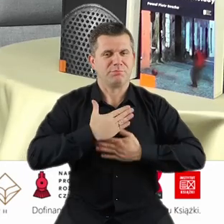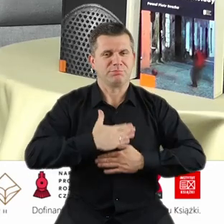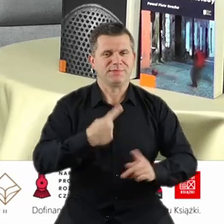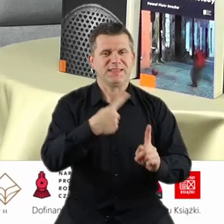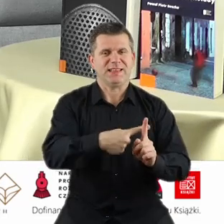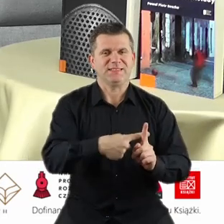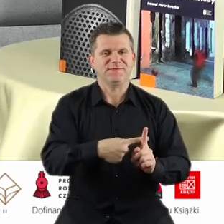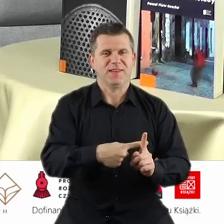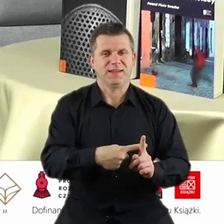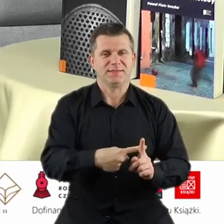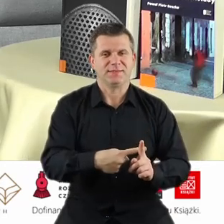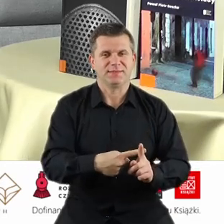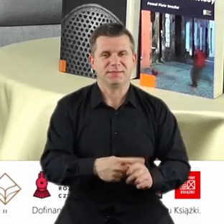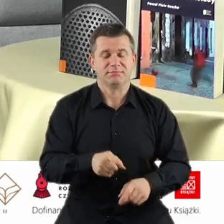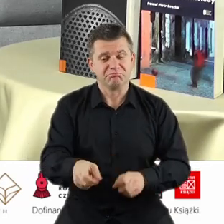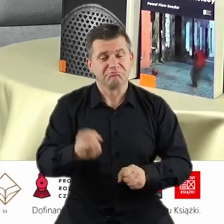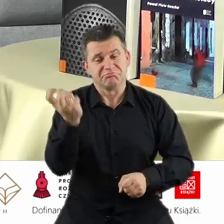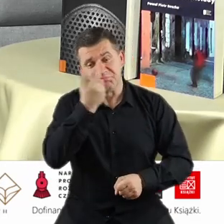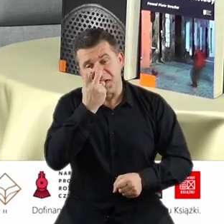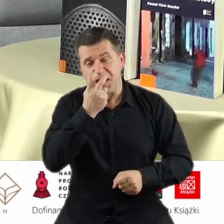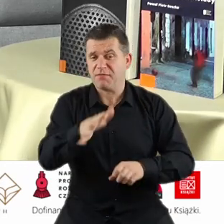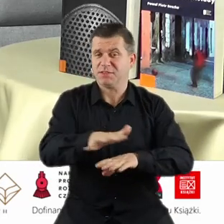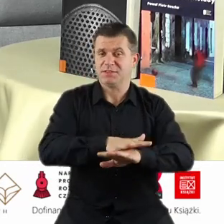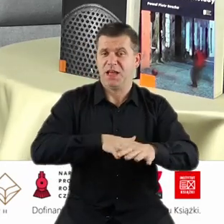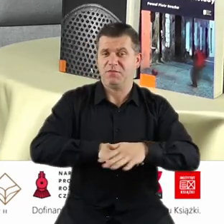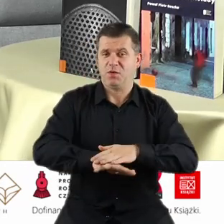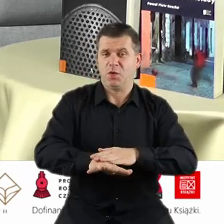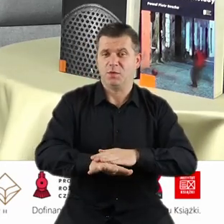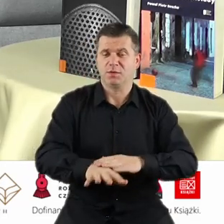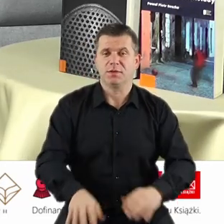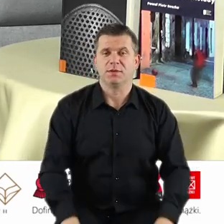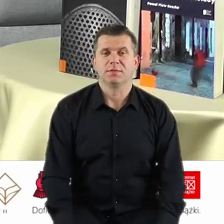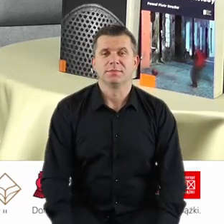i będzie ciekawym zawodem.